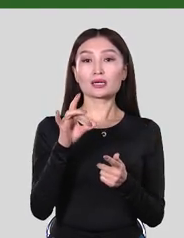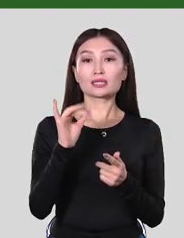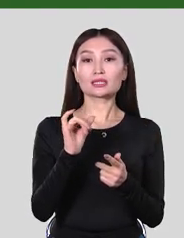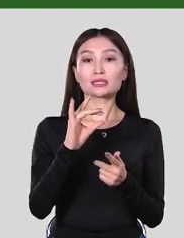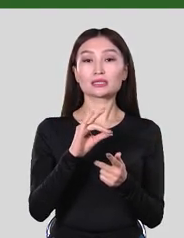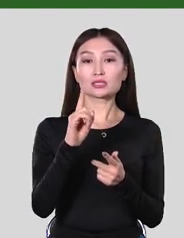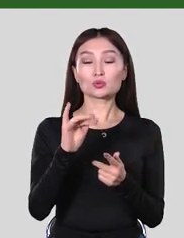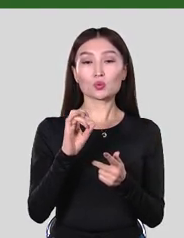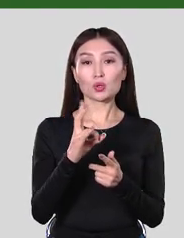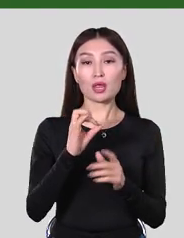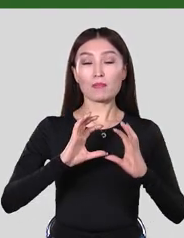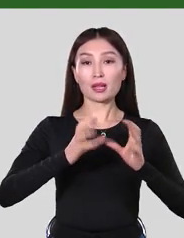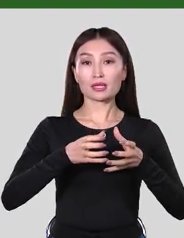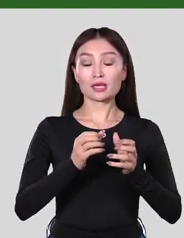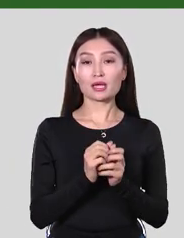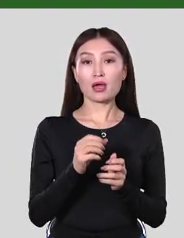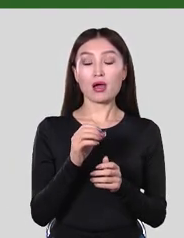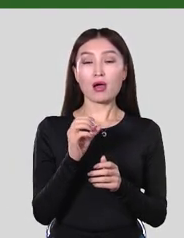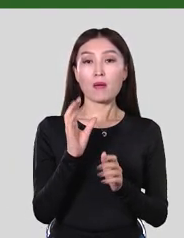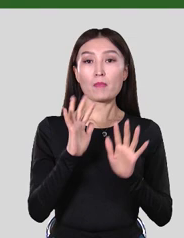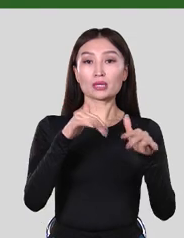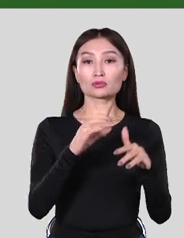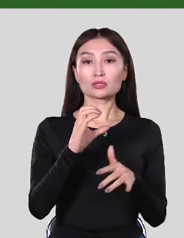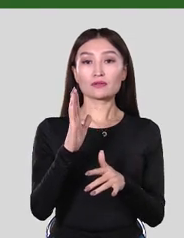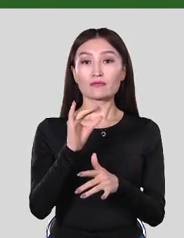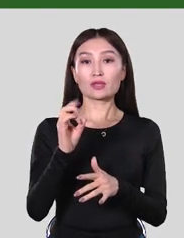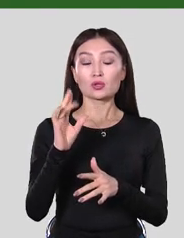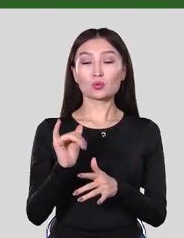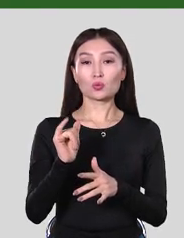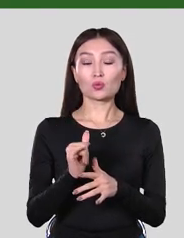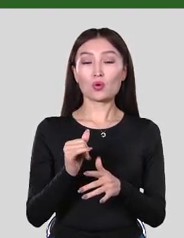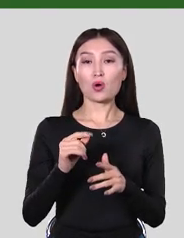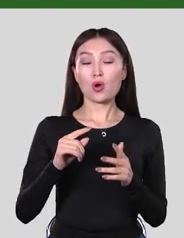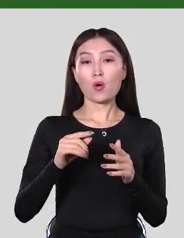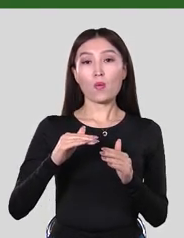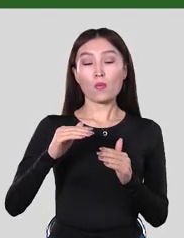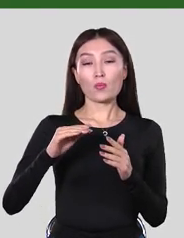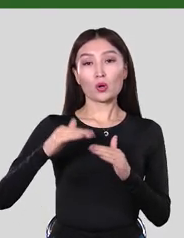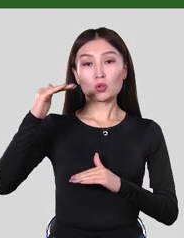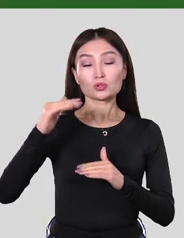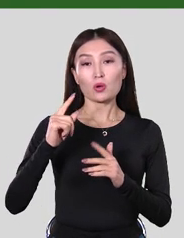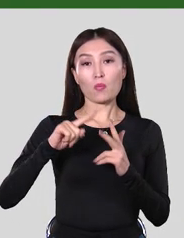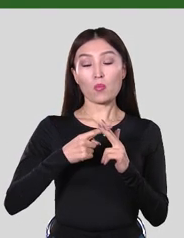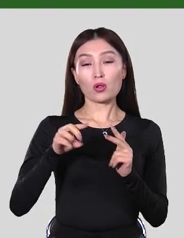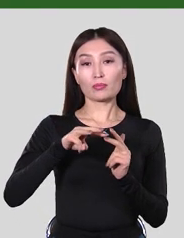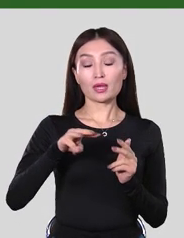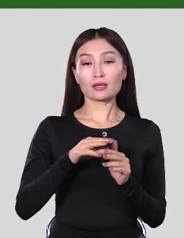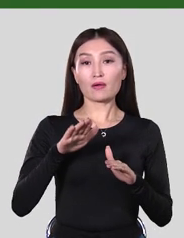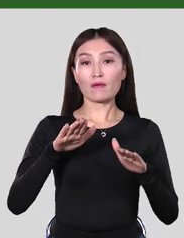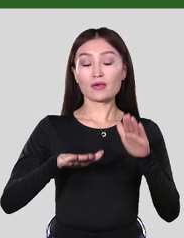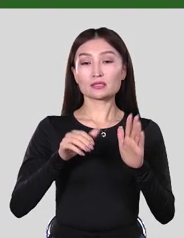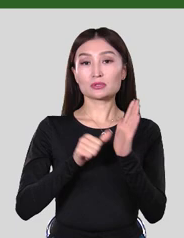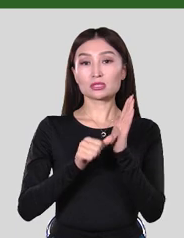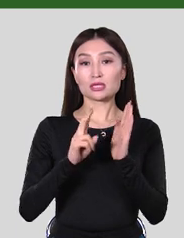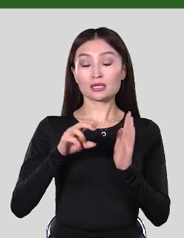планете. Представьте морскую свинку ростом 0,5 метра и весом около 60 килограммов.